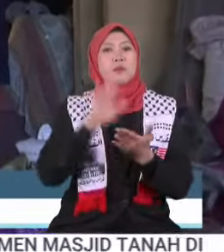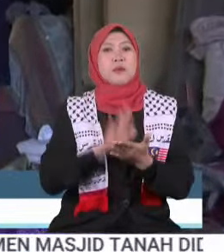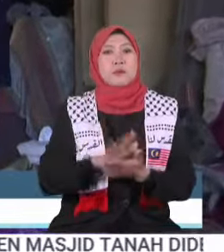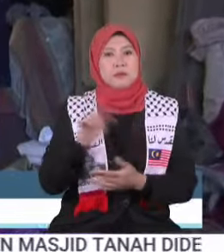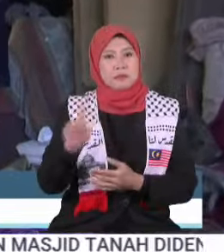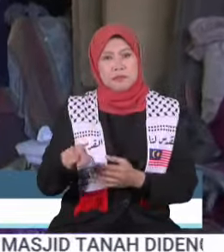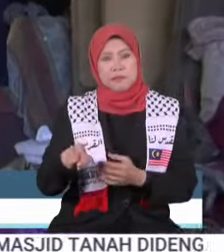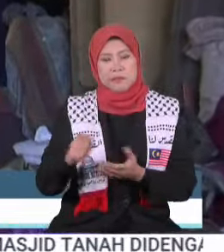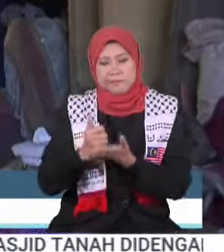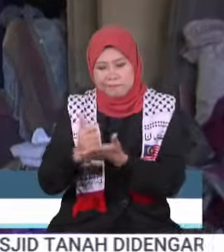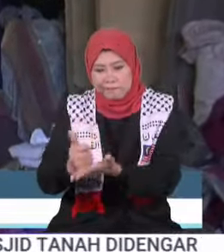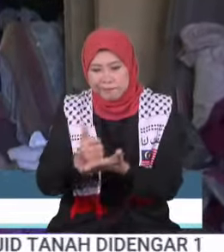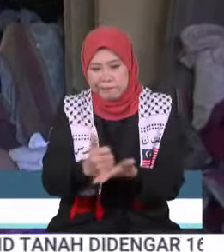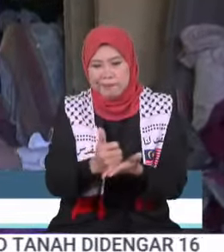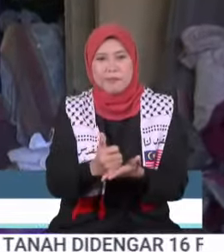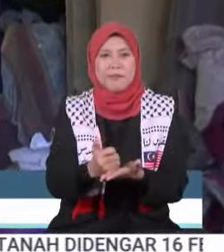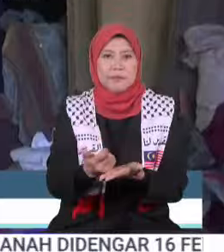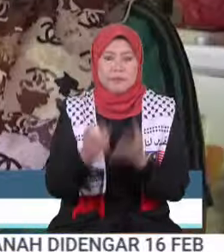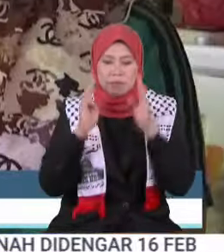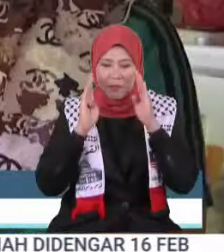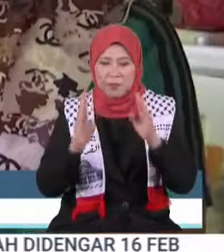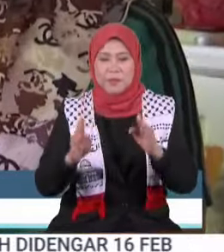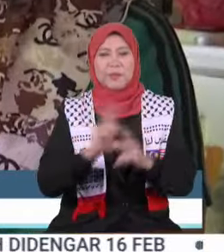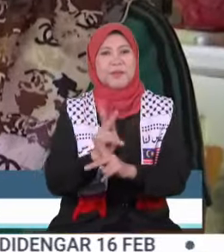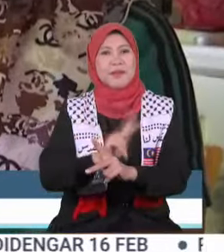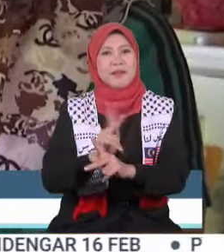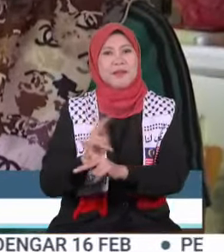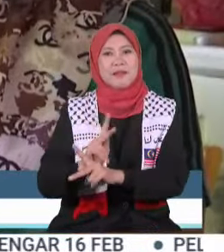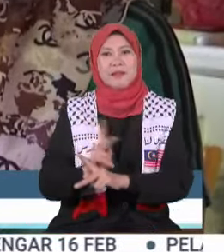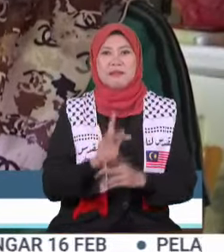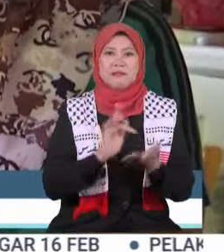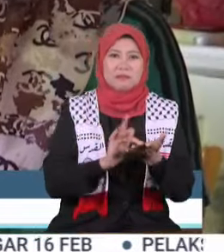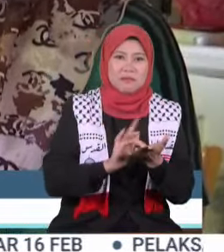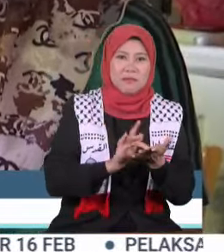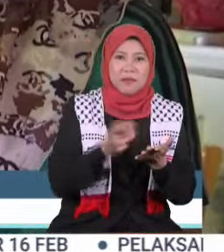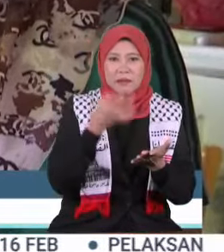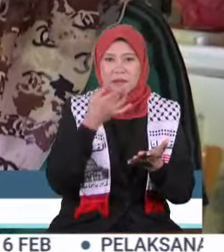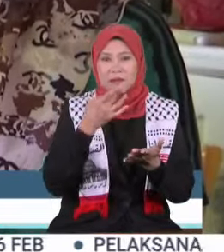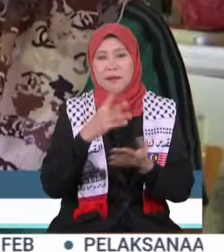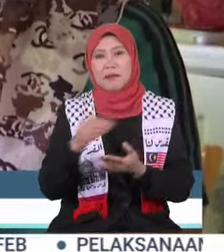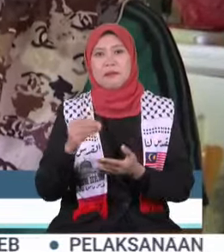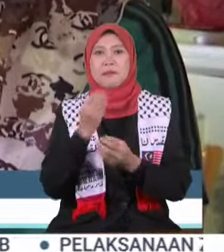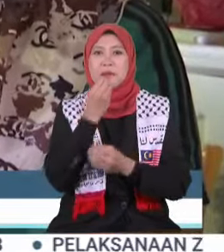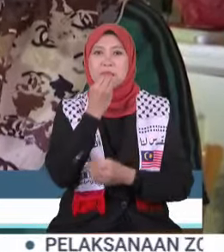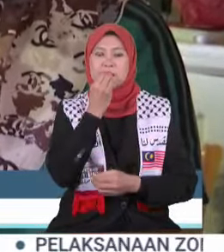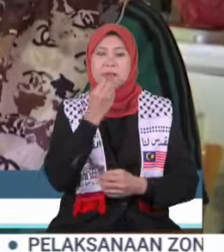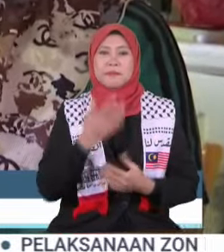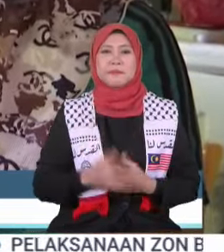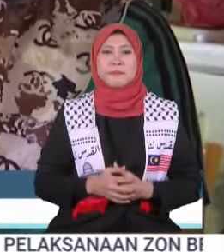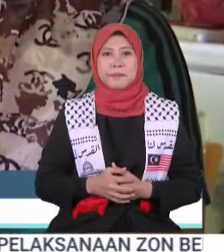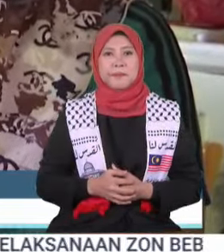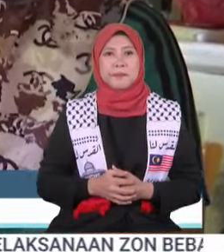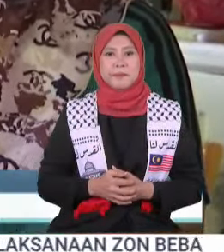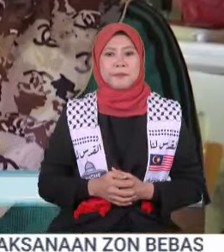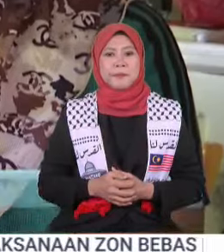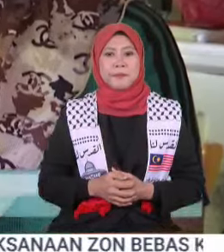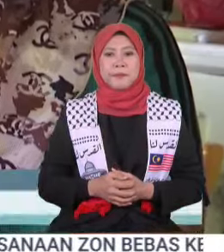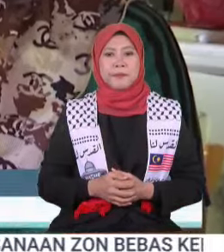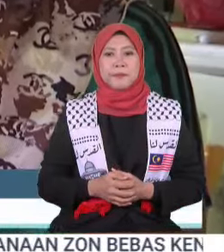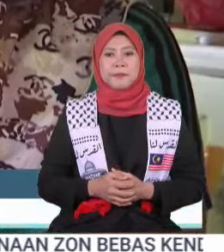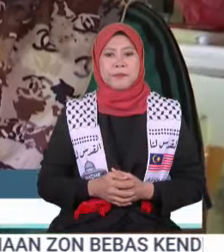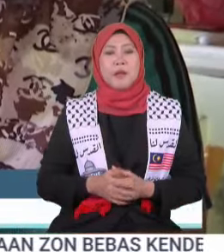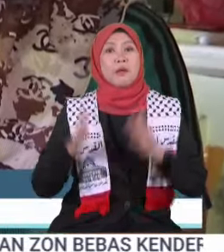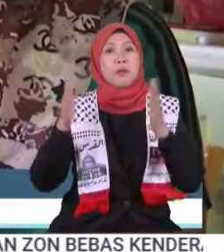perlu diberi perhatian sepenuhnya dengan penjagaan dari segi ubatan dan pemakananik leas tu ada orang